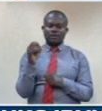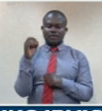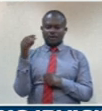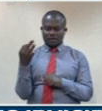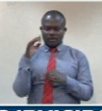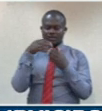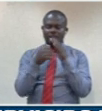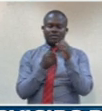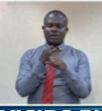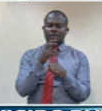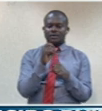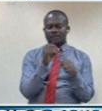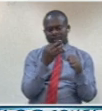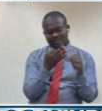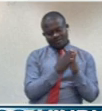y'umwaka